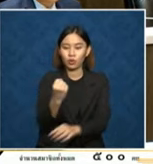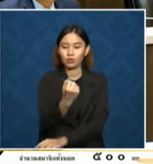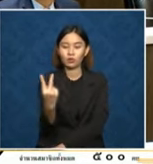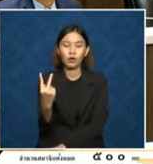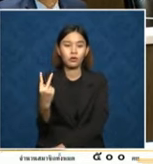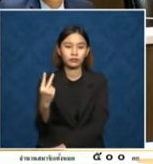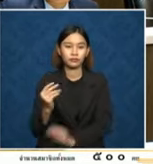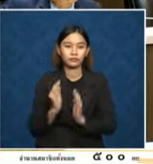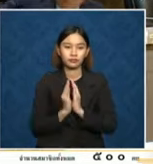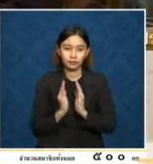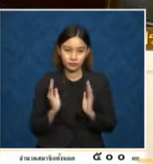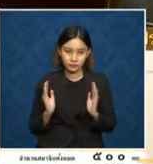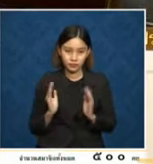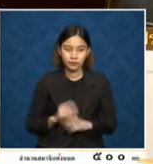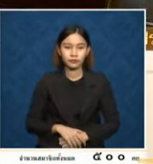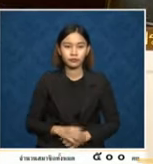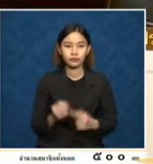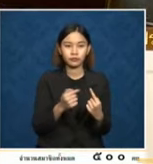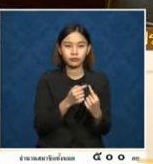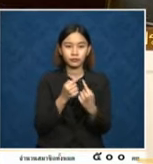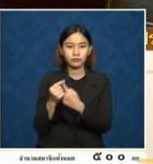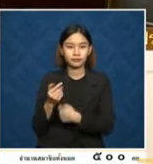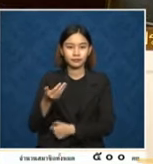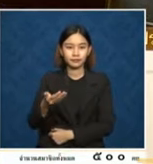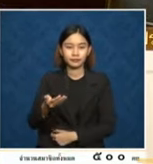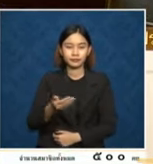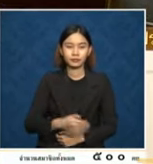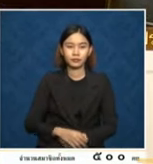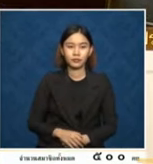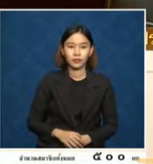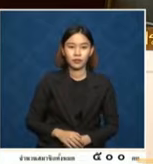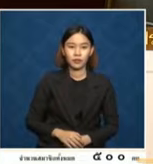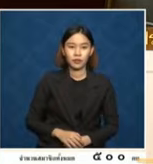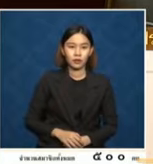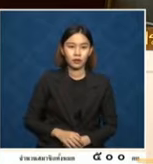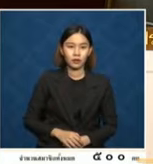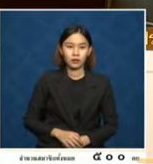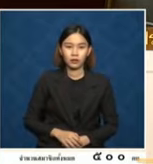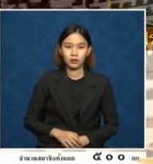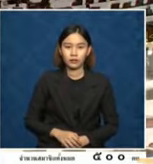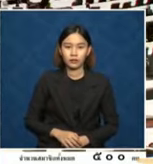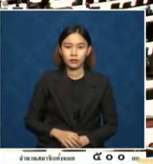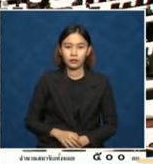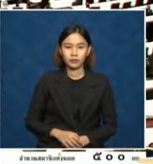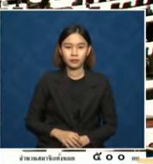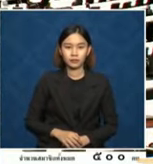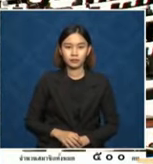ขอบคุณครับ ขอบคุณครับขอเชิญท่านประสาทตันประเสริฐครับ